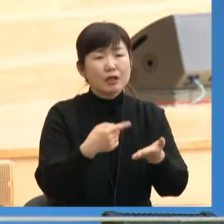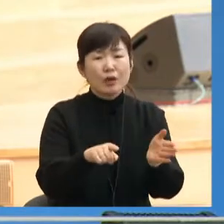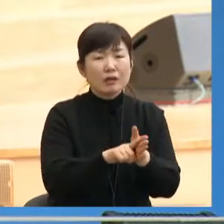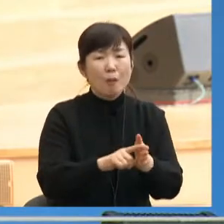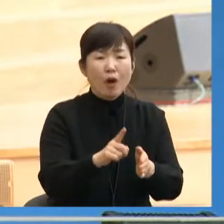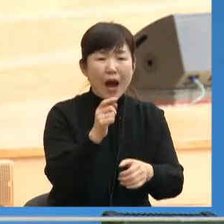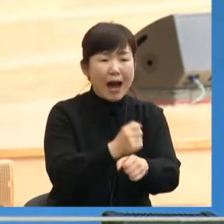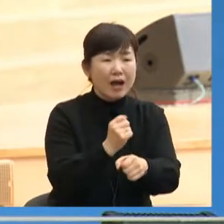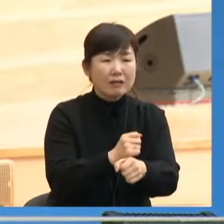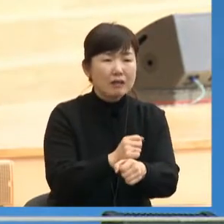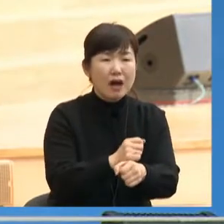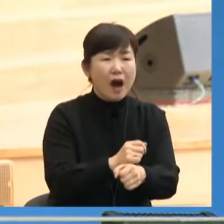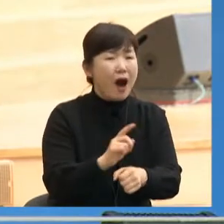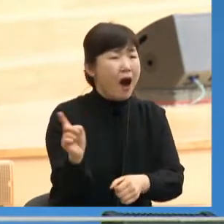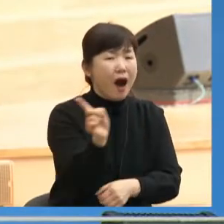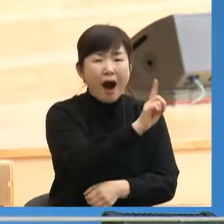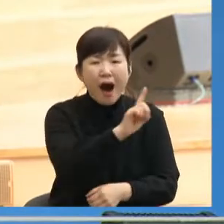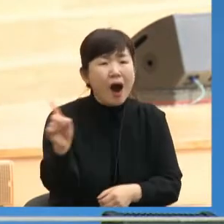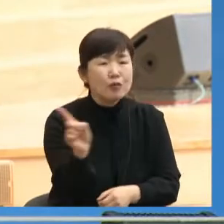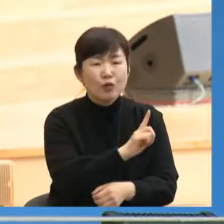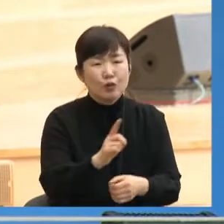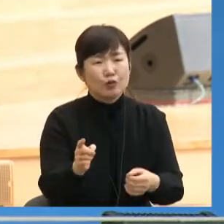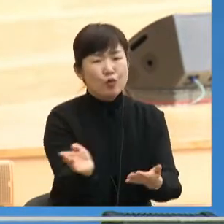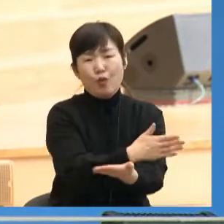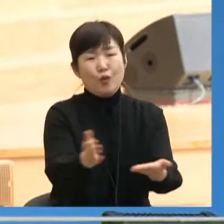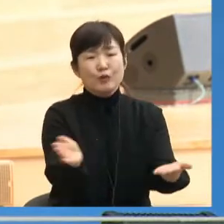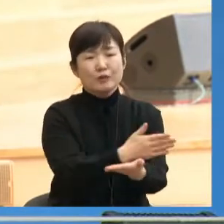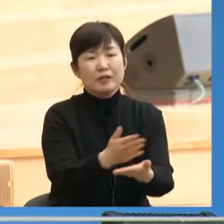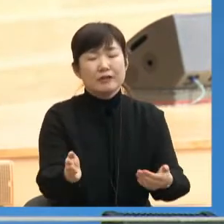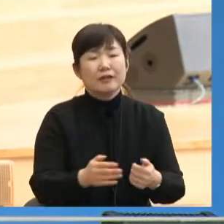것은 죄송하지만 아무것도 없습니다.